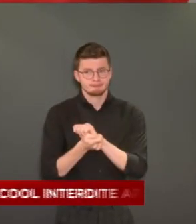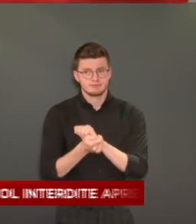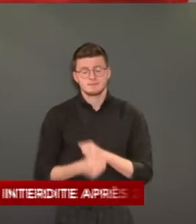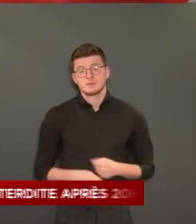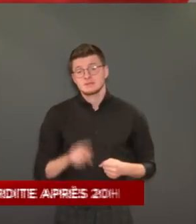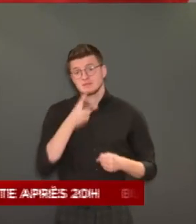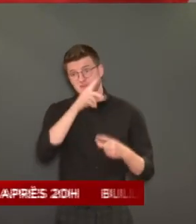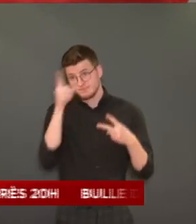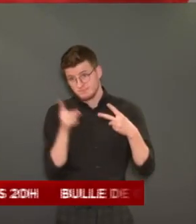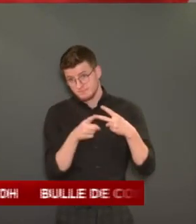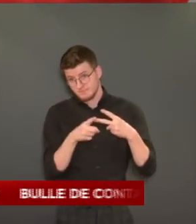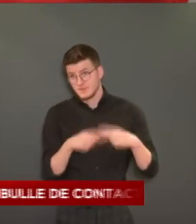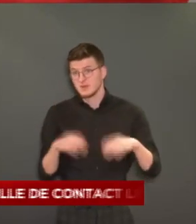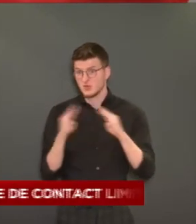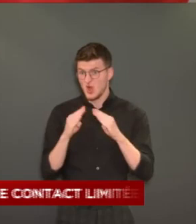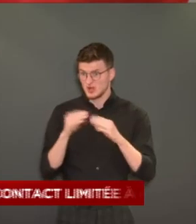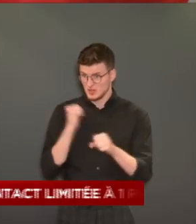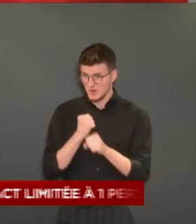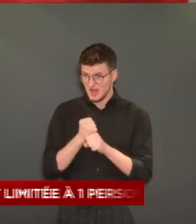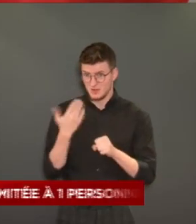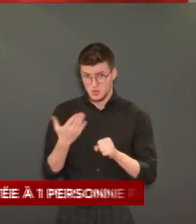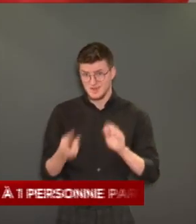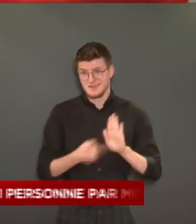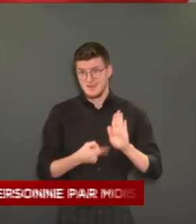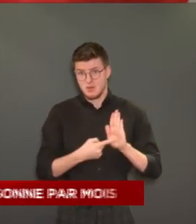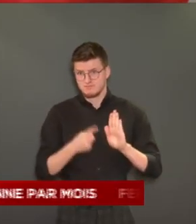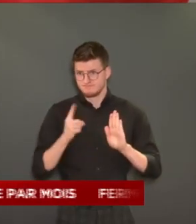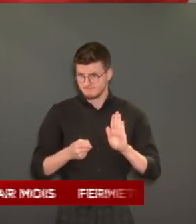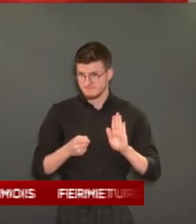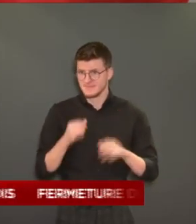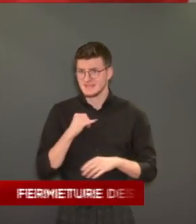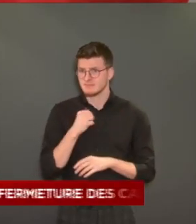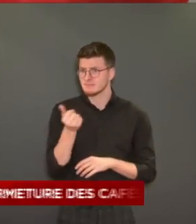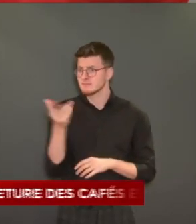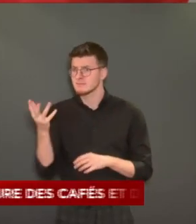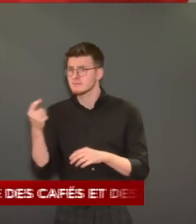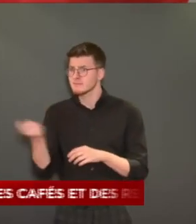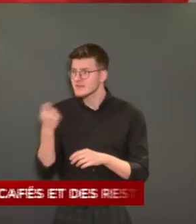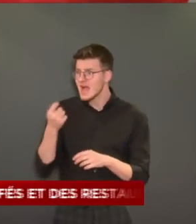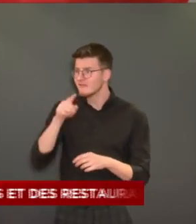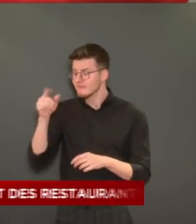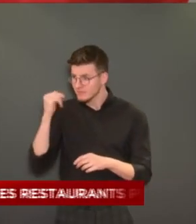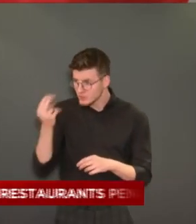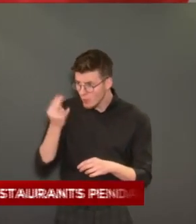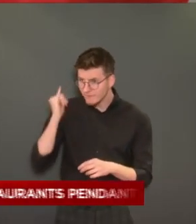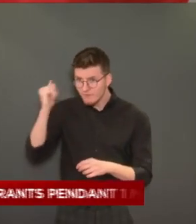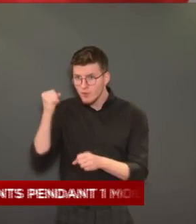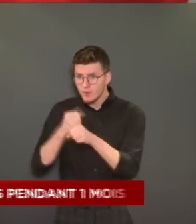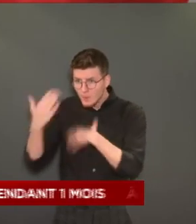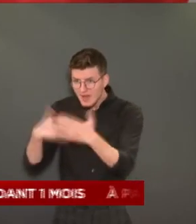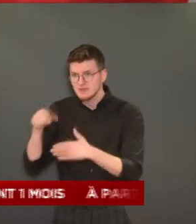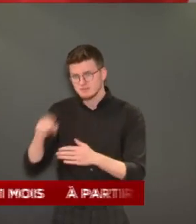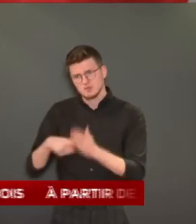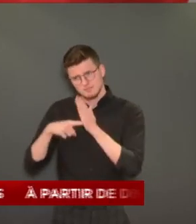Le télétravail devient la règle. Mais les entreprises doivent continuer à fonctionner. Et donc, le